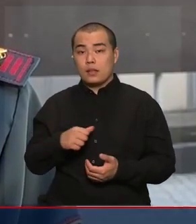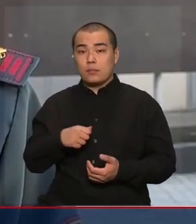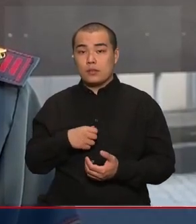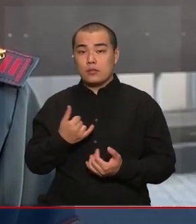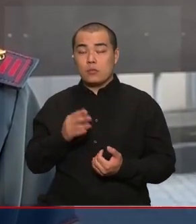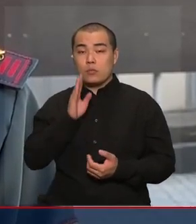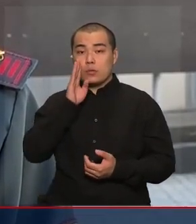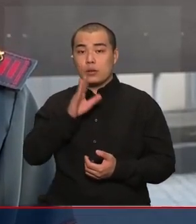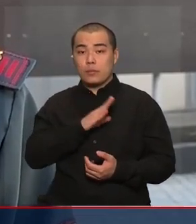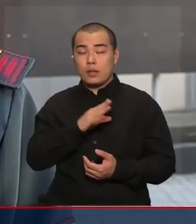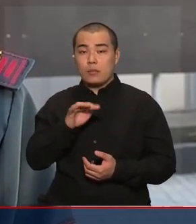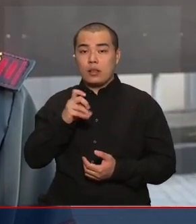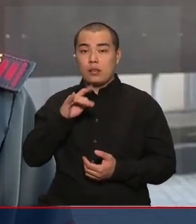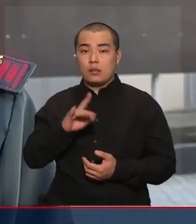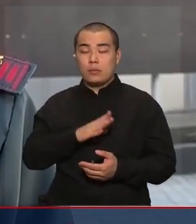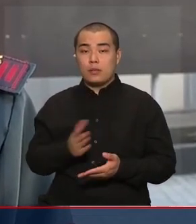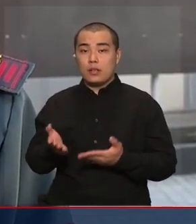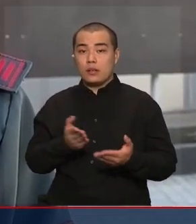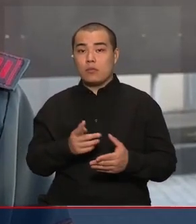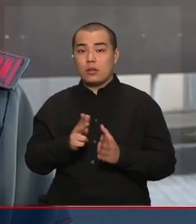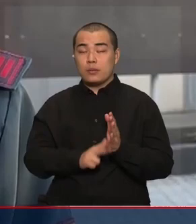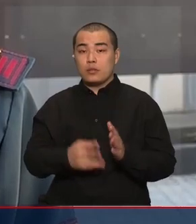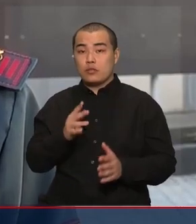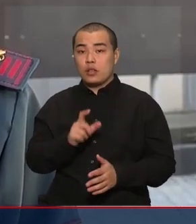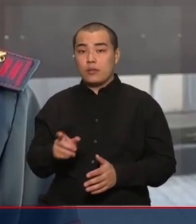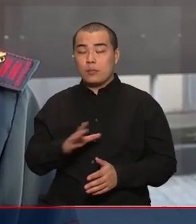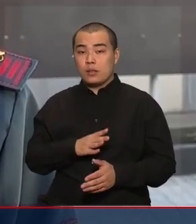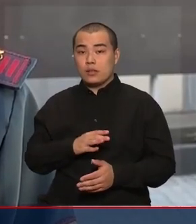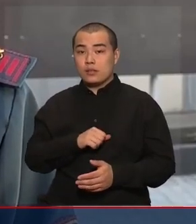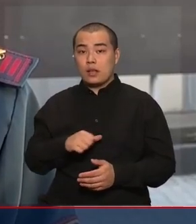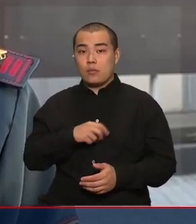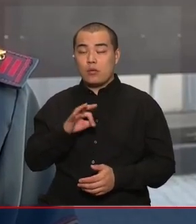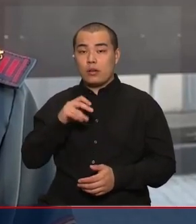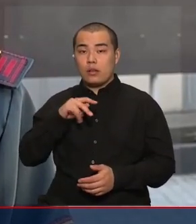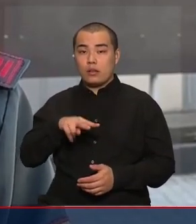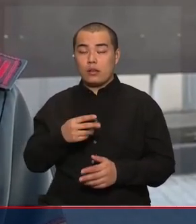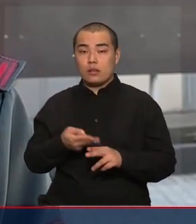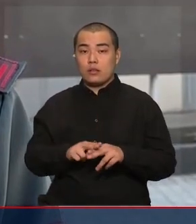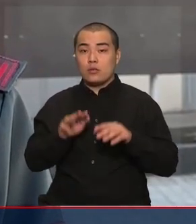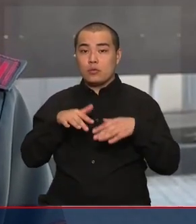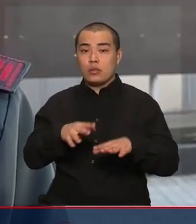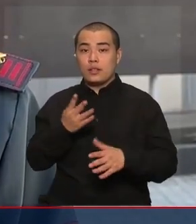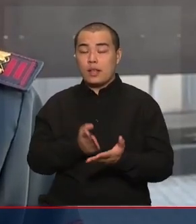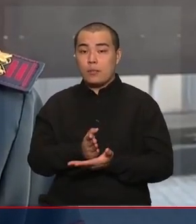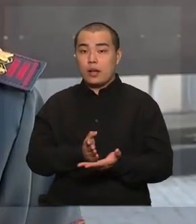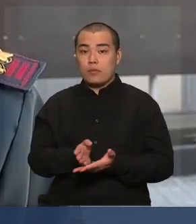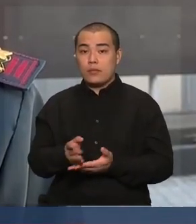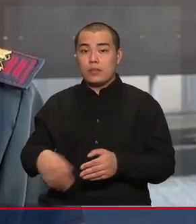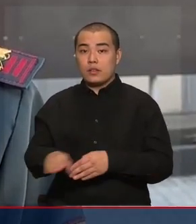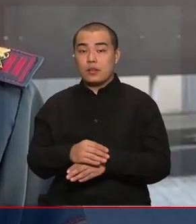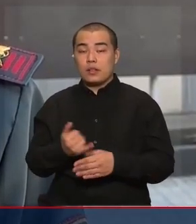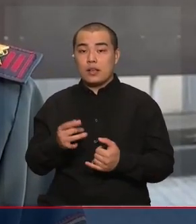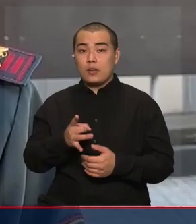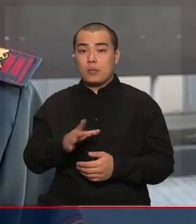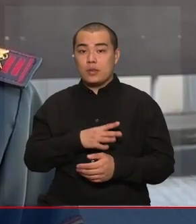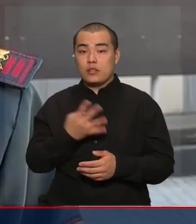С утра из Миялы эвакуировали 80 человек. Сейчас река Ойл течет в 3 направлениях. Всего же по району